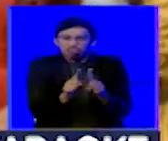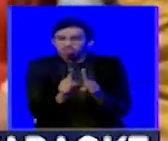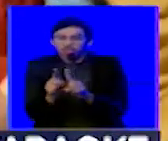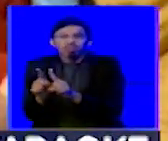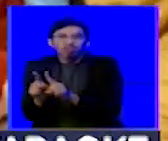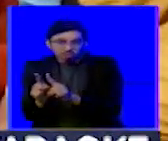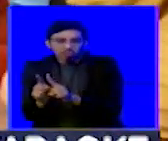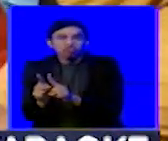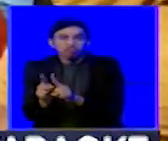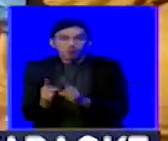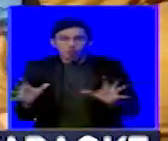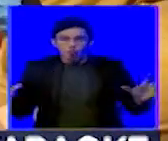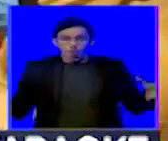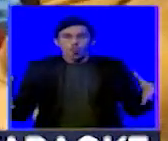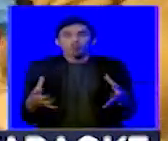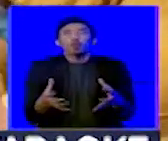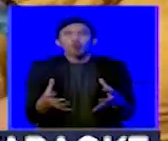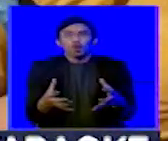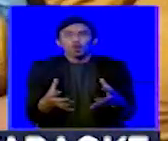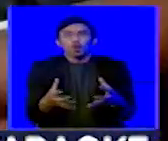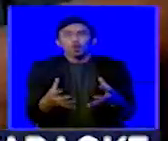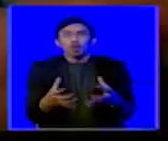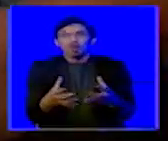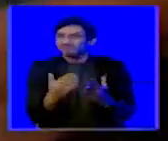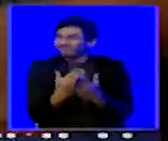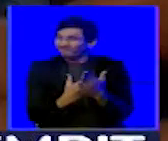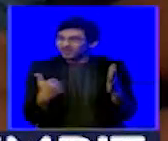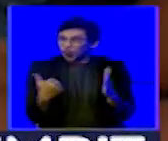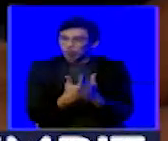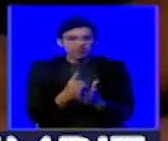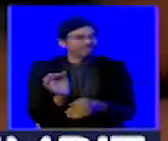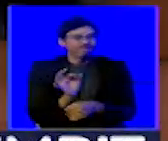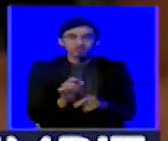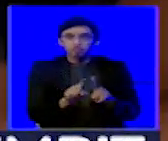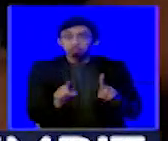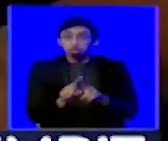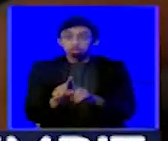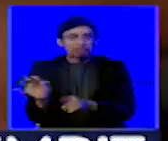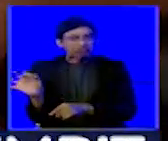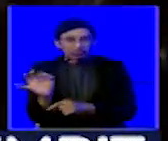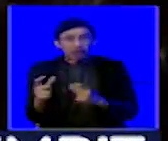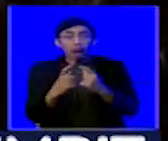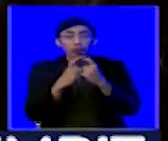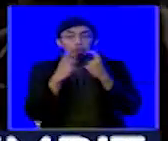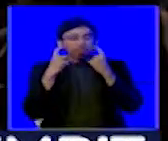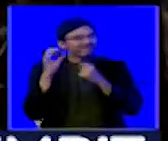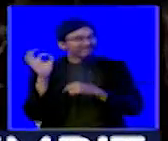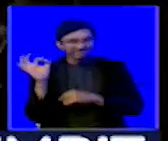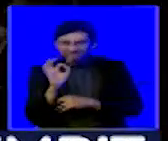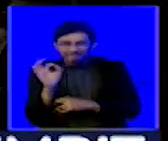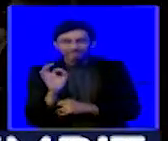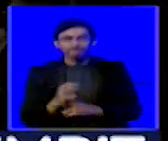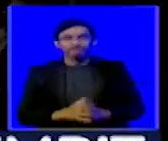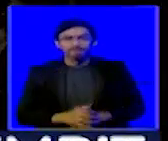Mereka berkumpul di ruang karaoke mengabaikan protokol kesehatan, tidak menjaga jarak fisik, bahkan tidak memakai masker.